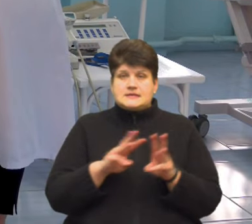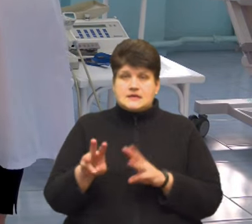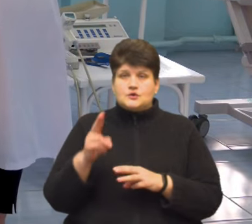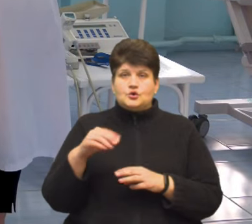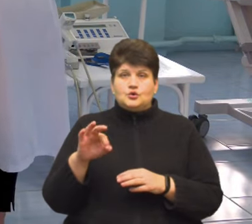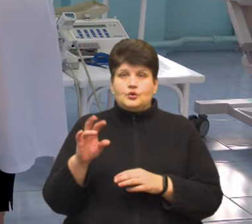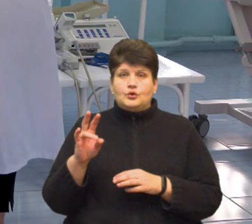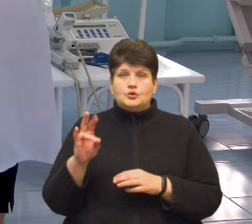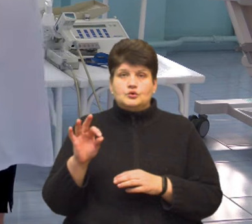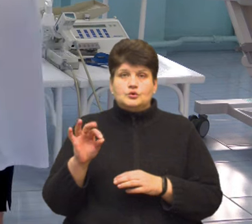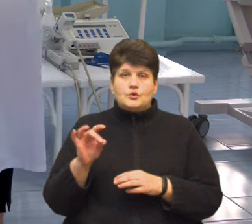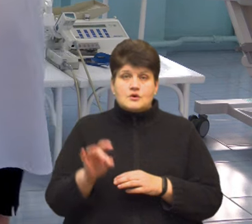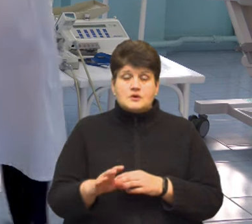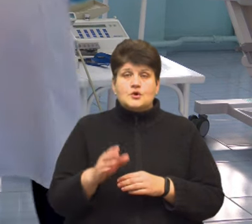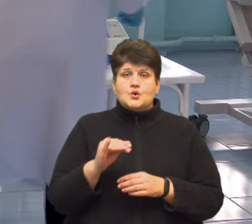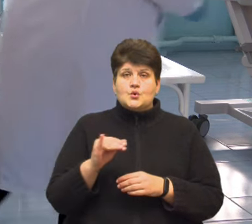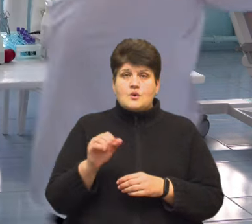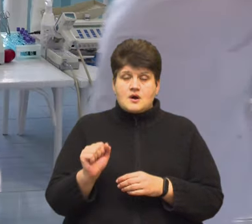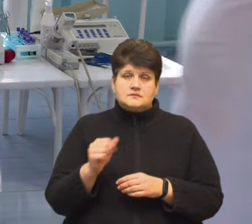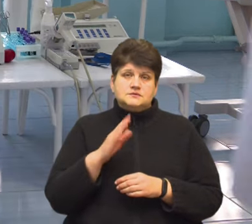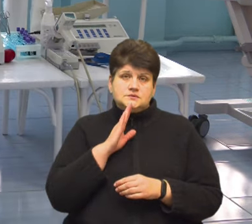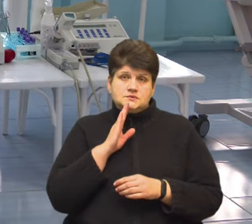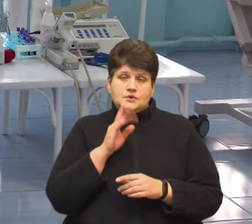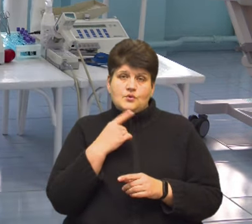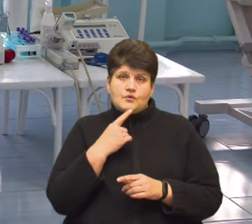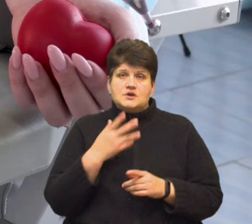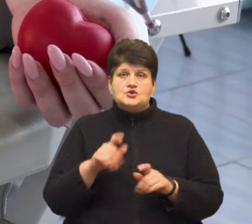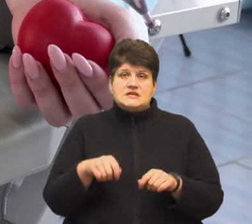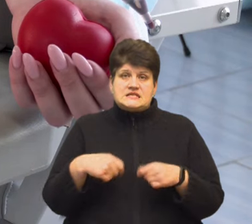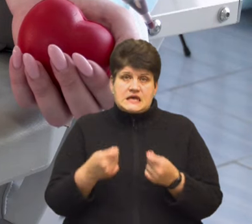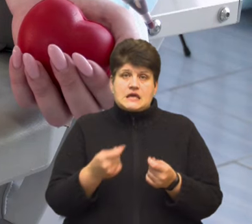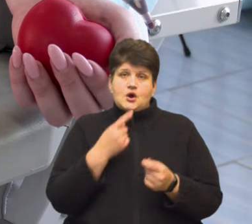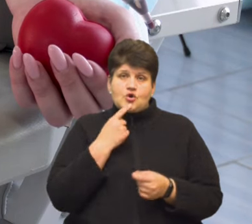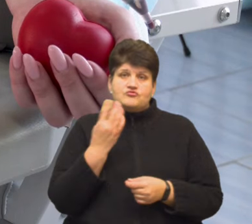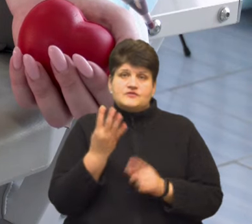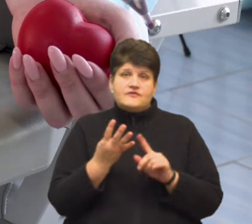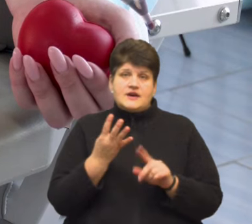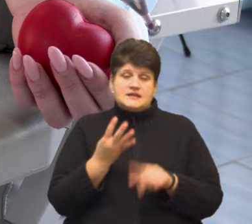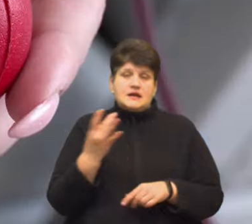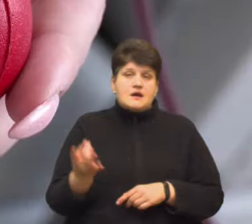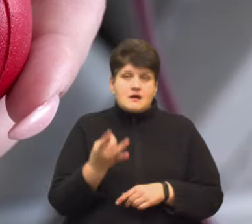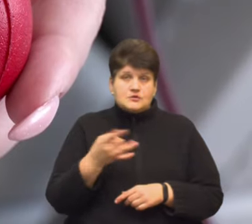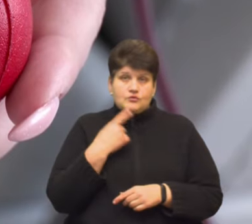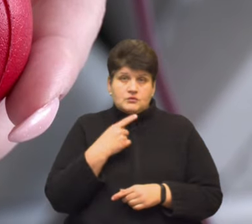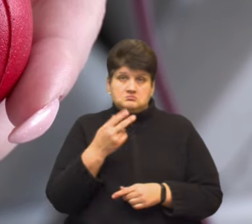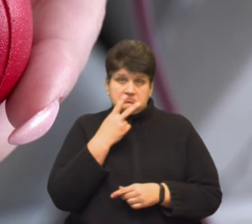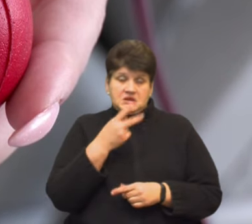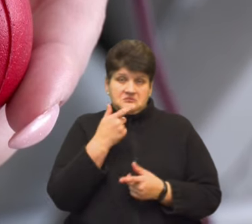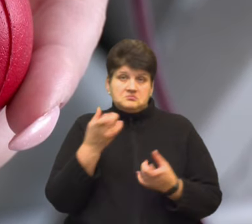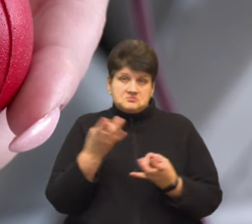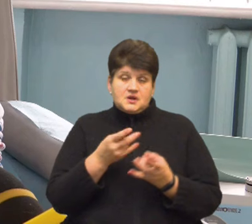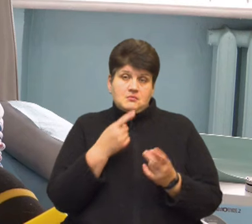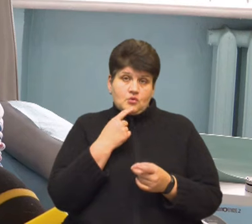акції доєдналася тернополянка Ілона Борсук дівчина каже здає кров у четверте бачила інформацію що потрібна кров і прийшла і вирішила